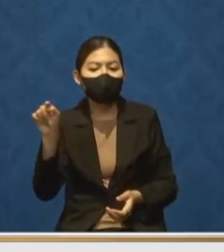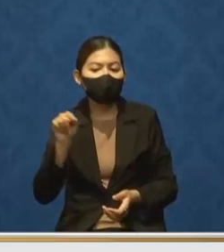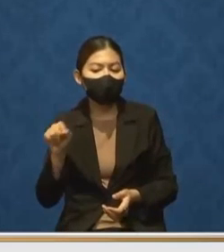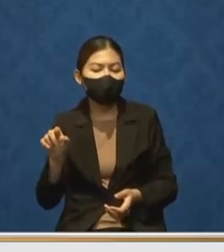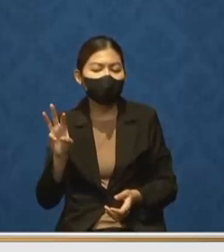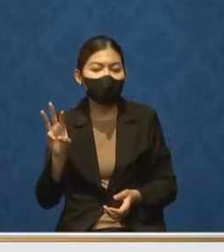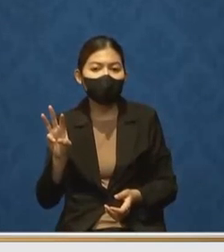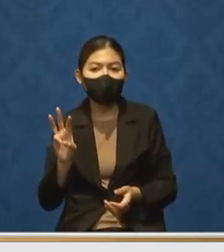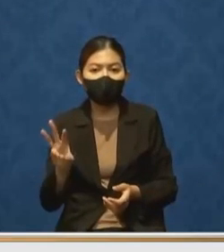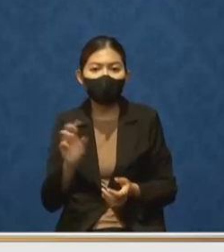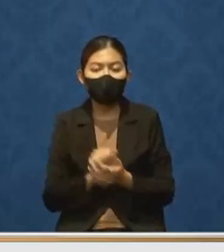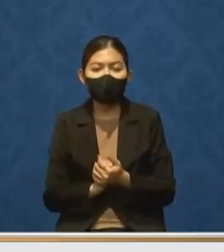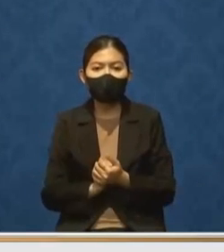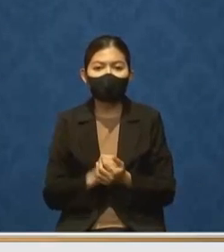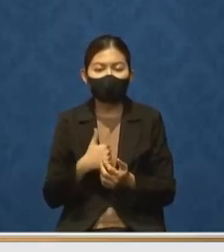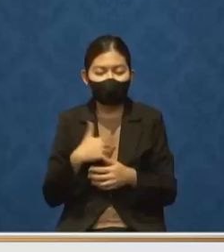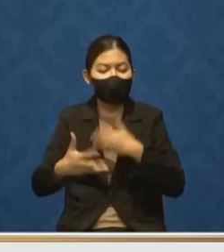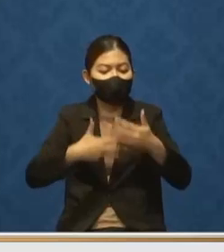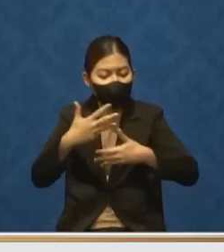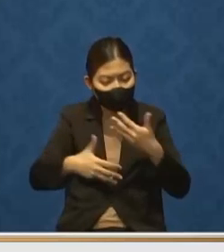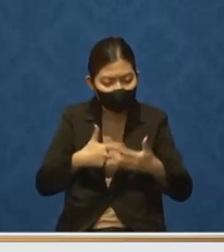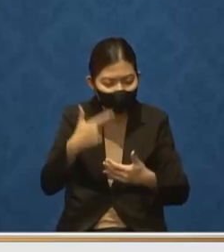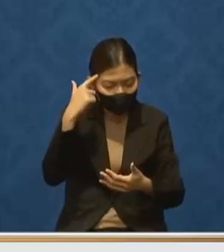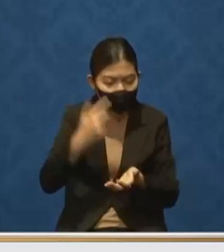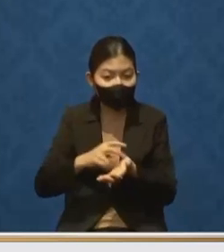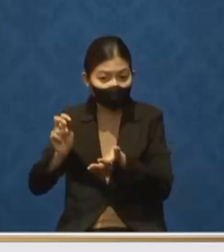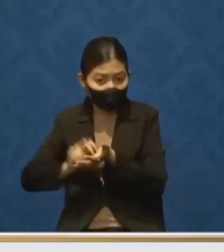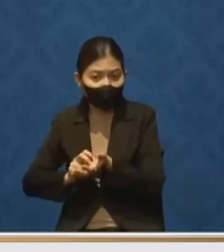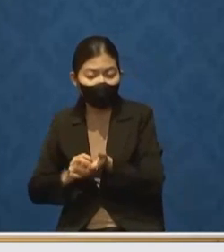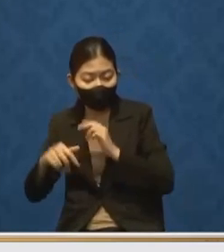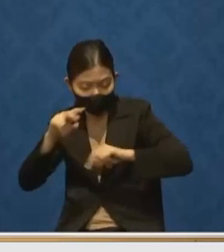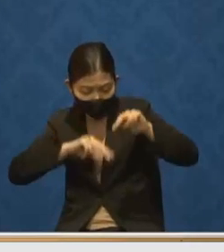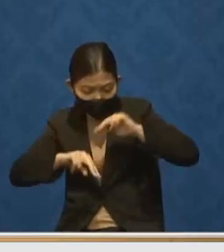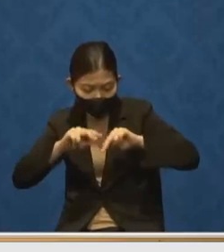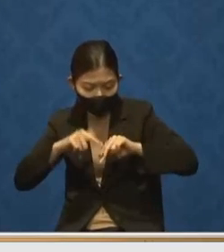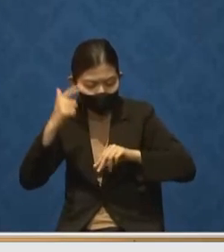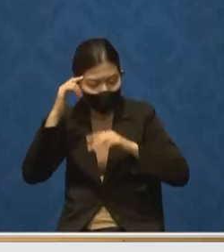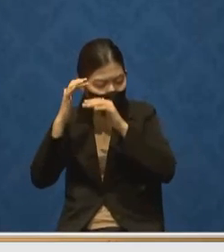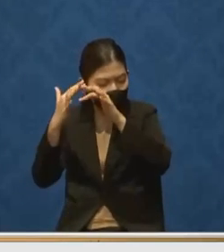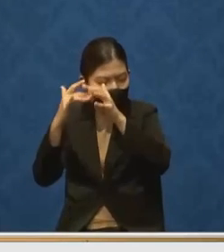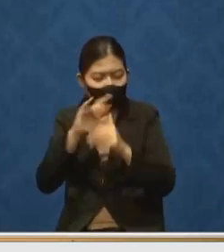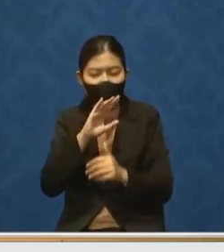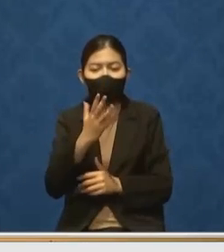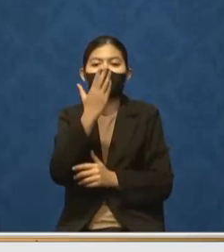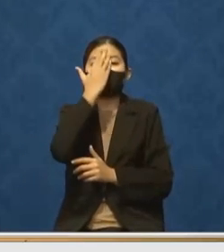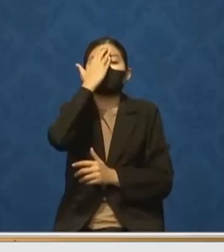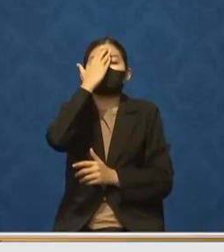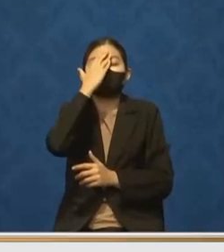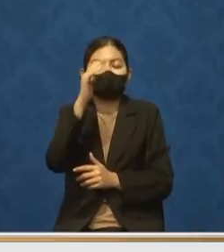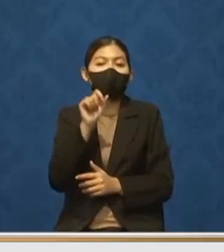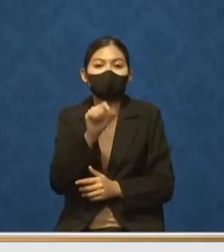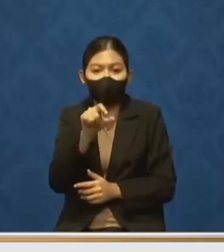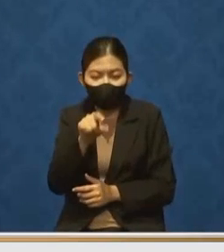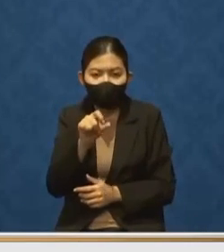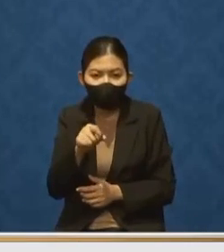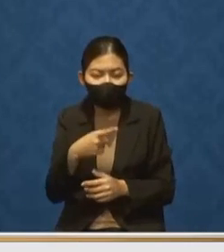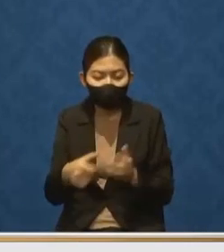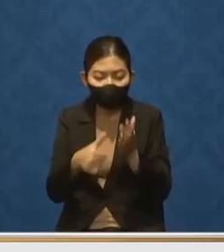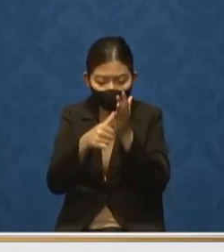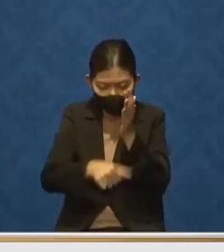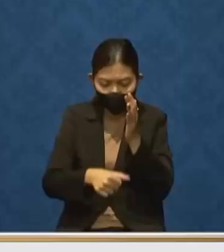จ่ายรองรับเหตุการณ์ที่อาจเกิดขึ้นได้โดยไม่ได้คาดหมายสำหรับกรณีฉุกเฉินหรือจำเป็นการบริหารจัดการหนี้ภาครั